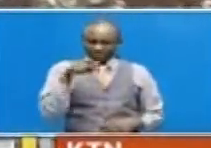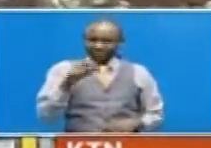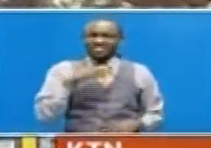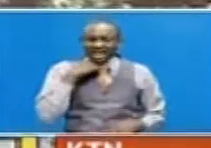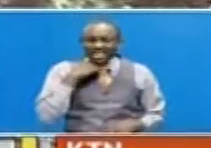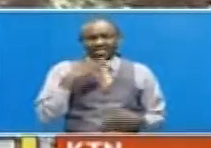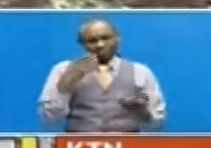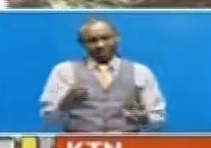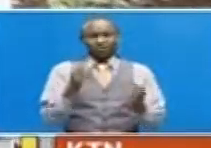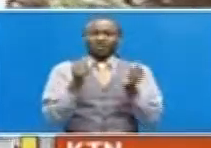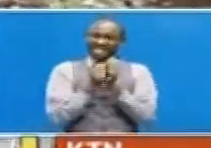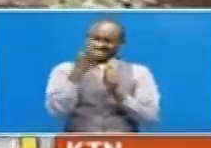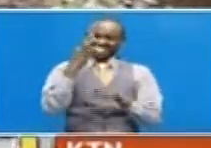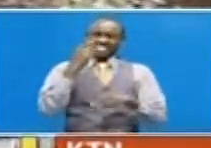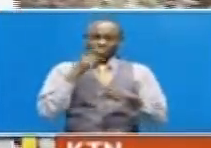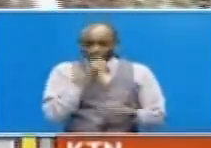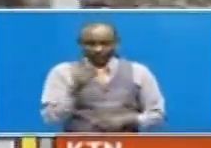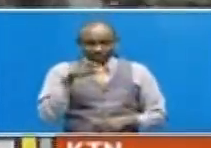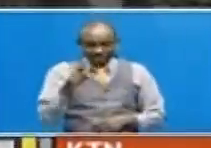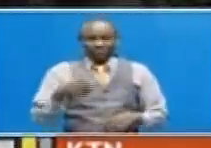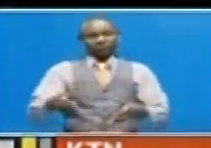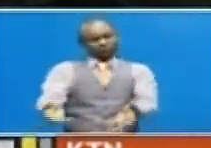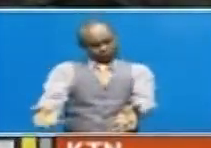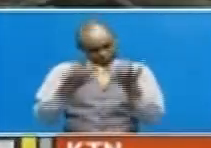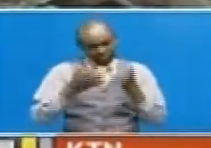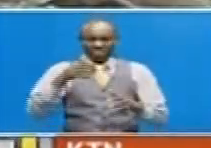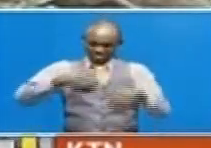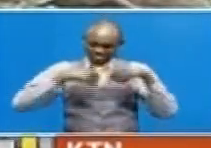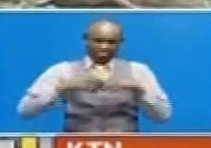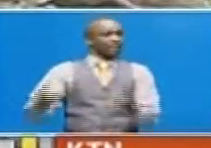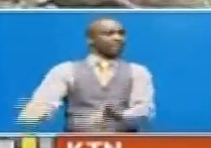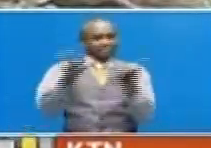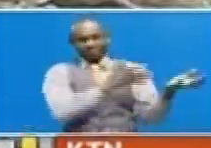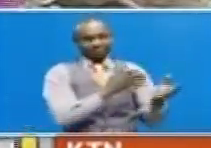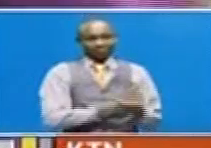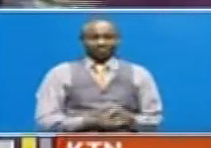akiwa na umri wa miaka 13, hatimaye kufukuliwa.